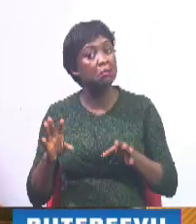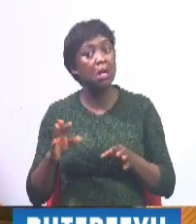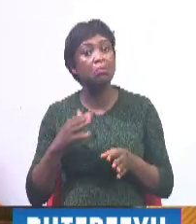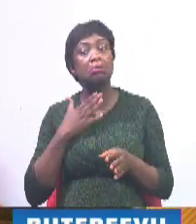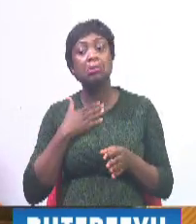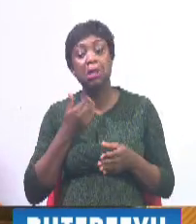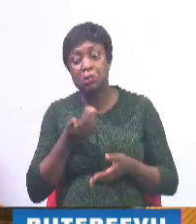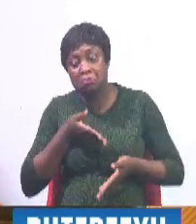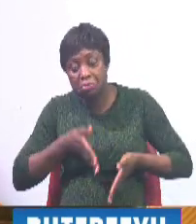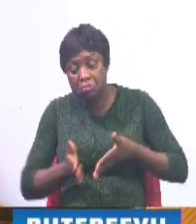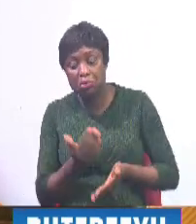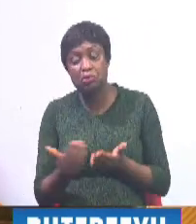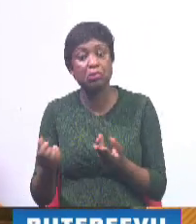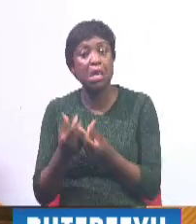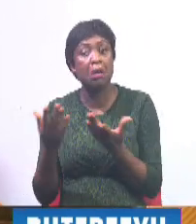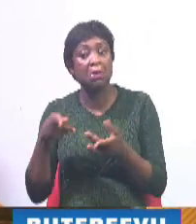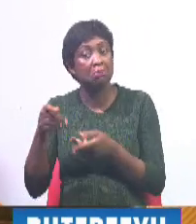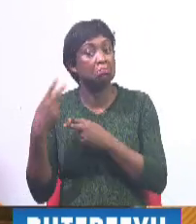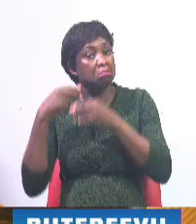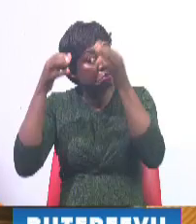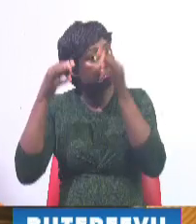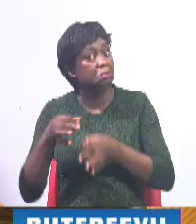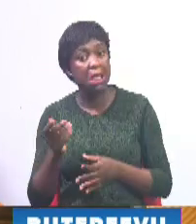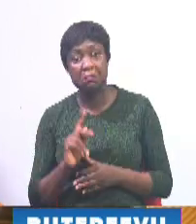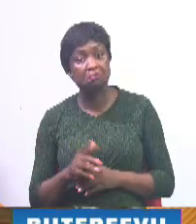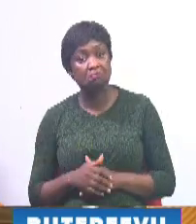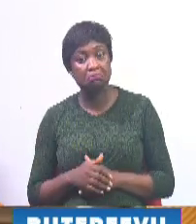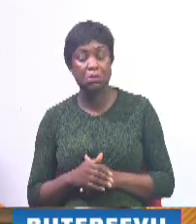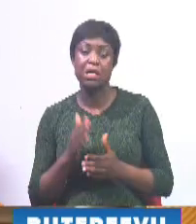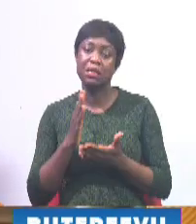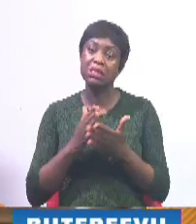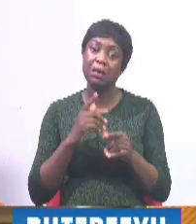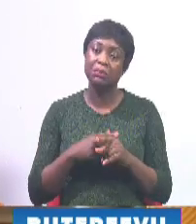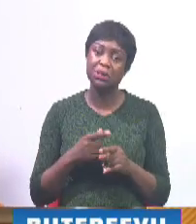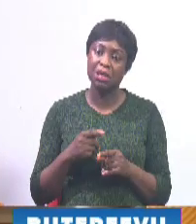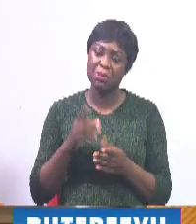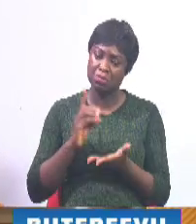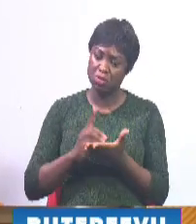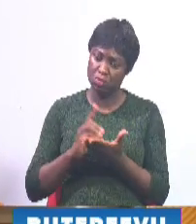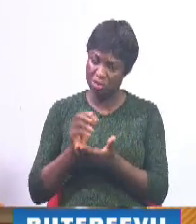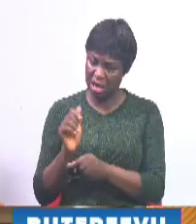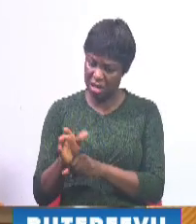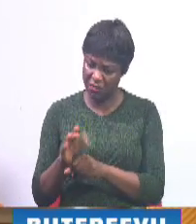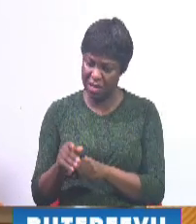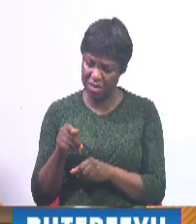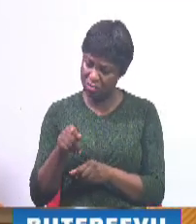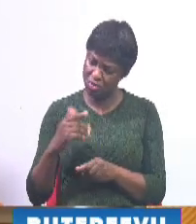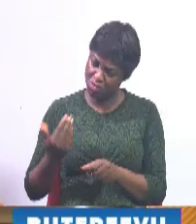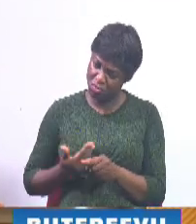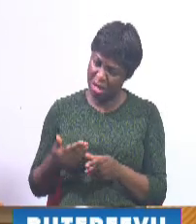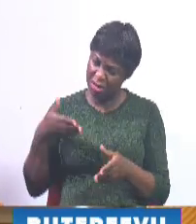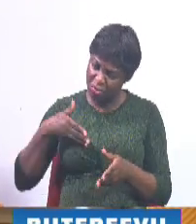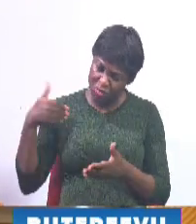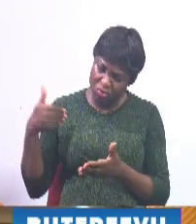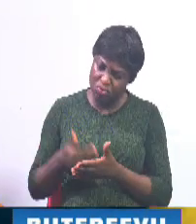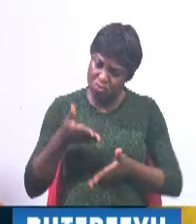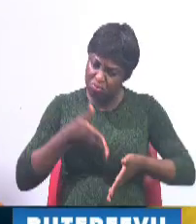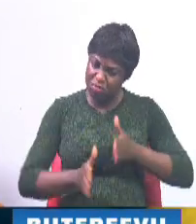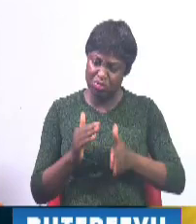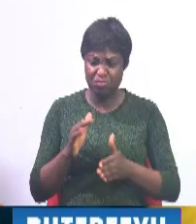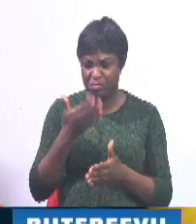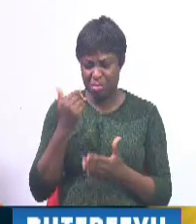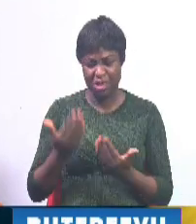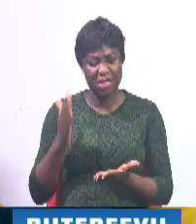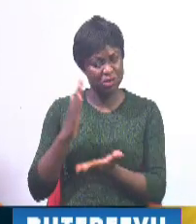bameka bayinza okuzaala. Newankubadde ng'omusawo ayinza okuba nga awadde amagezi n'aga nti weetaaga okomaawo. Ezo nazo ze zimu ku